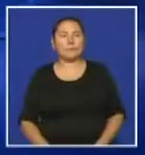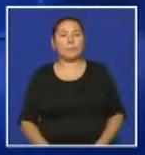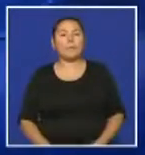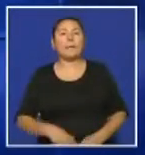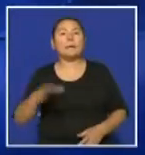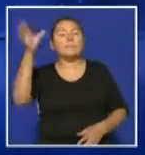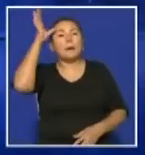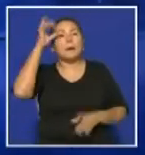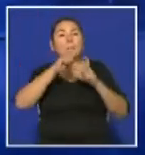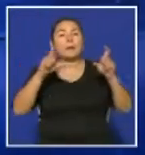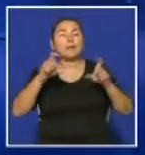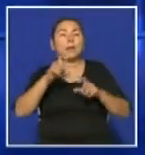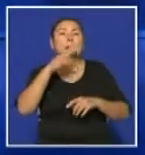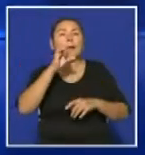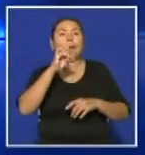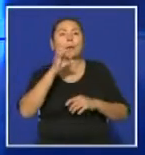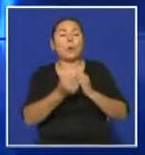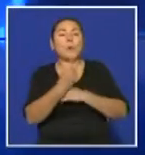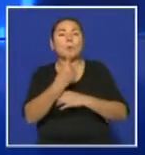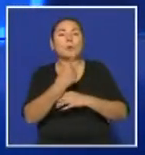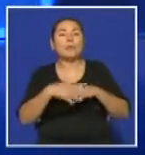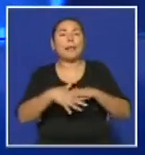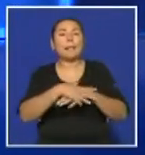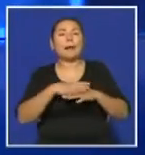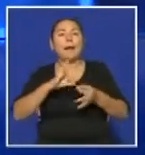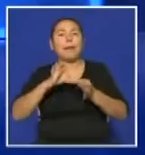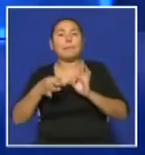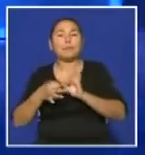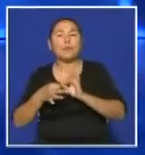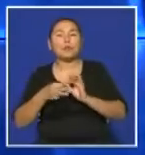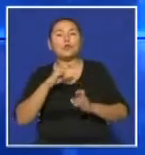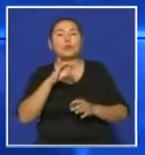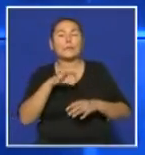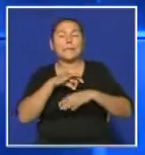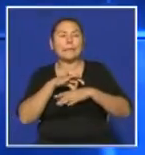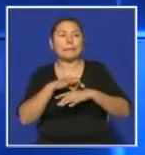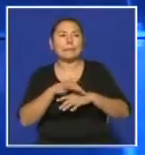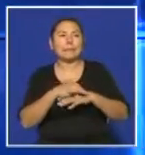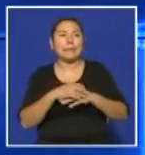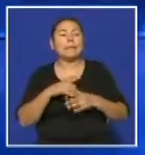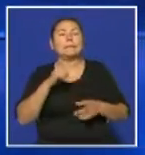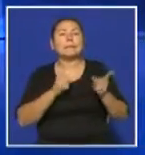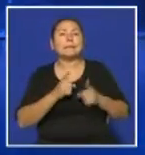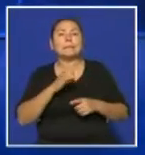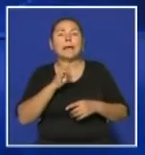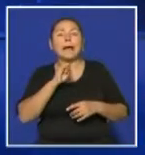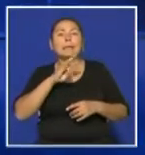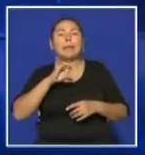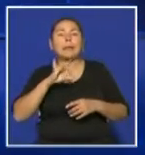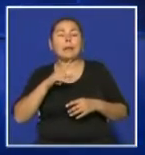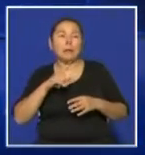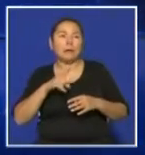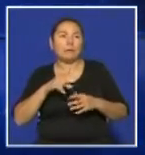Дарын мектеп-интернатының оқушылары 11-ші халықаралық олимпиаданың жүлдегері атанды. Пәндік сайыс Анталия қаласында